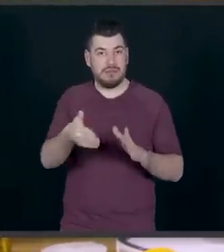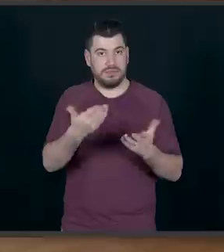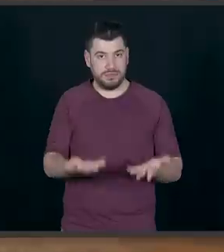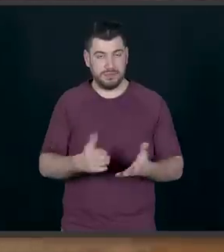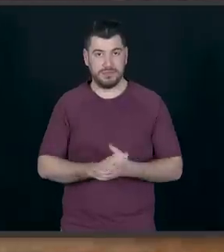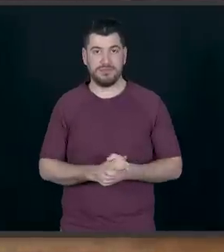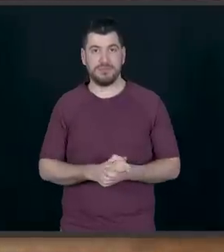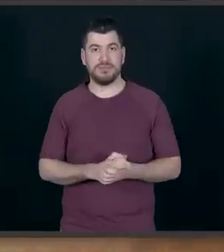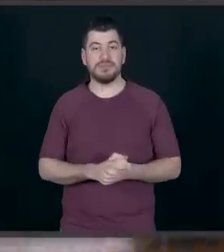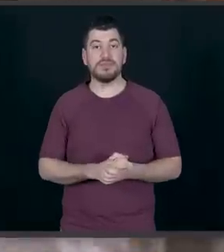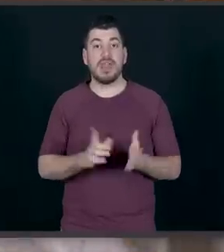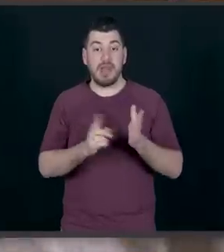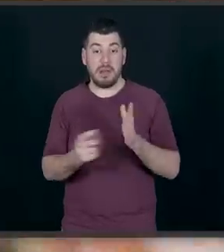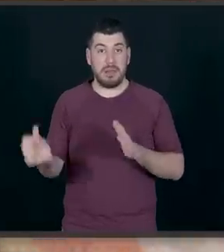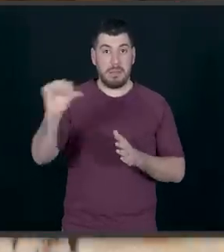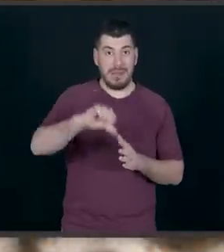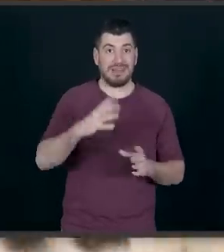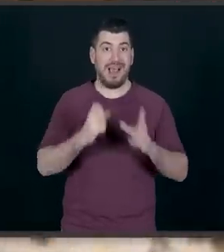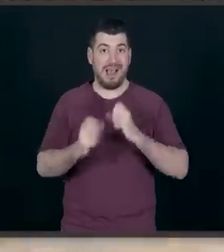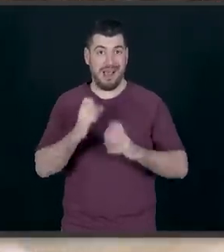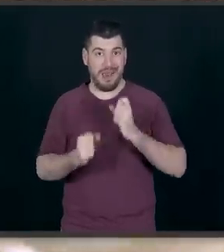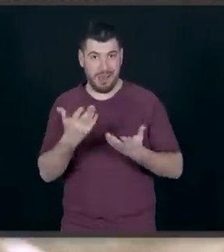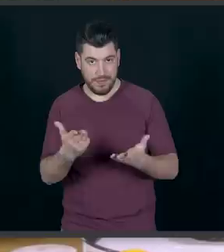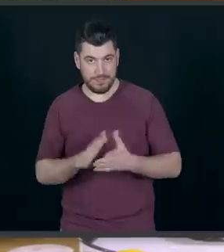Θα ρίξετε μέσα το γαλατάκι